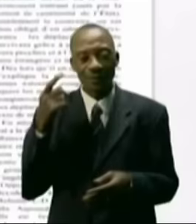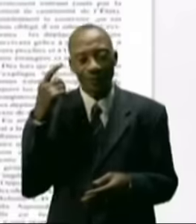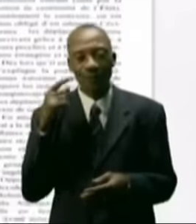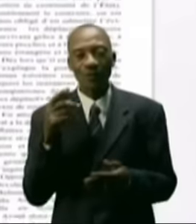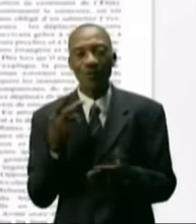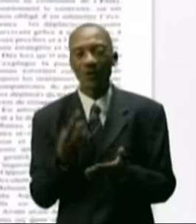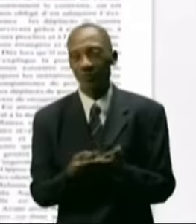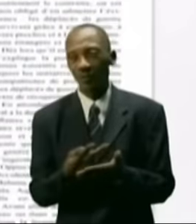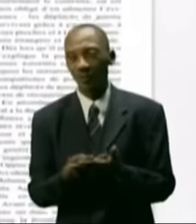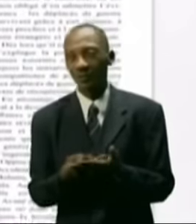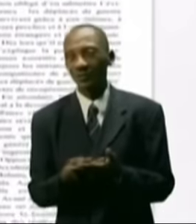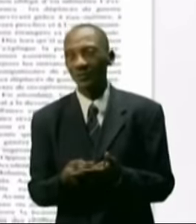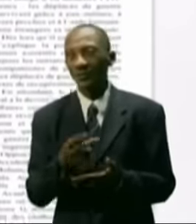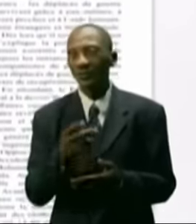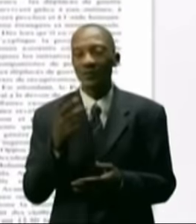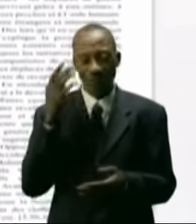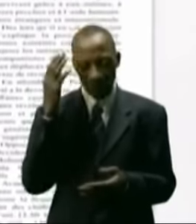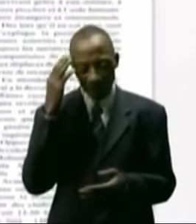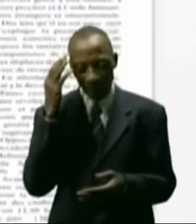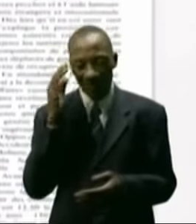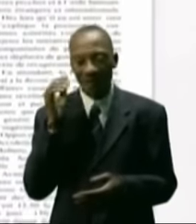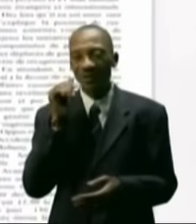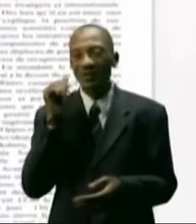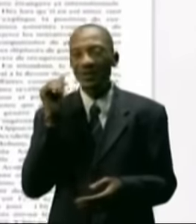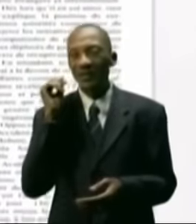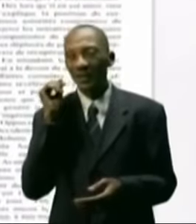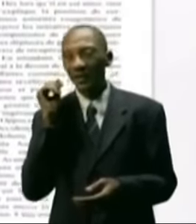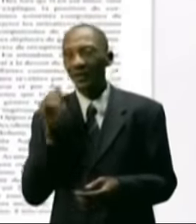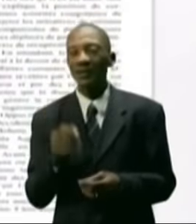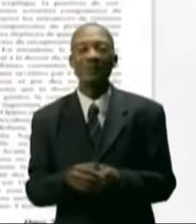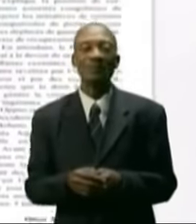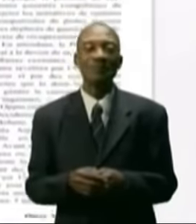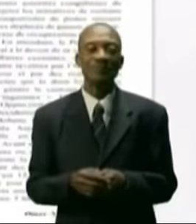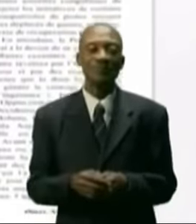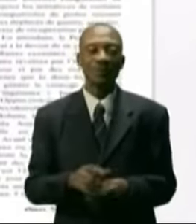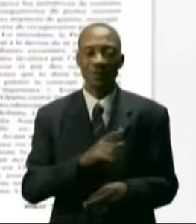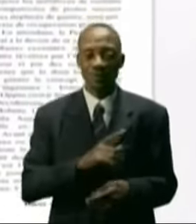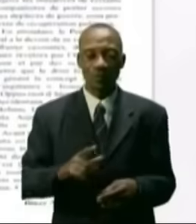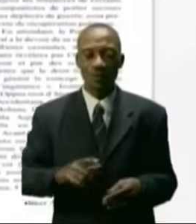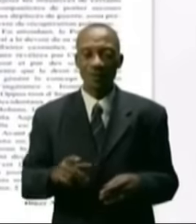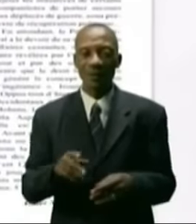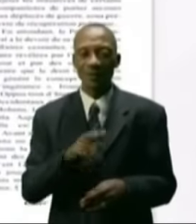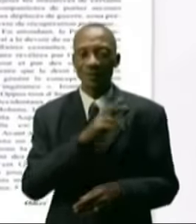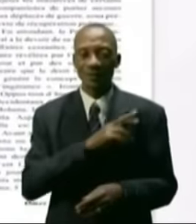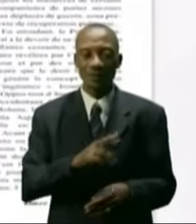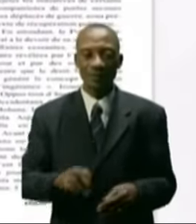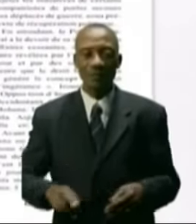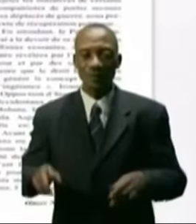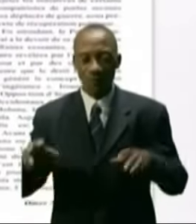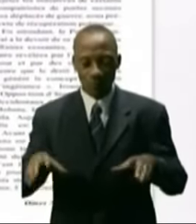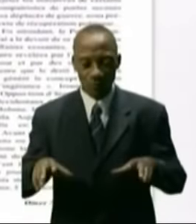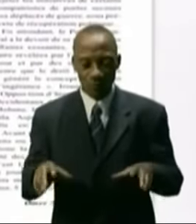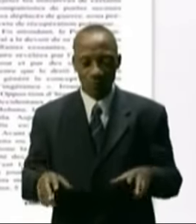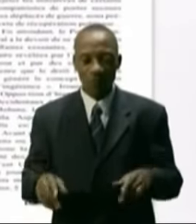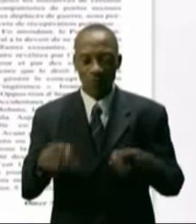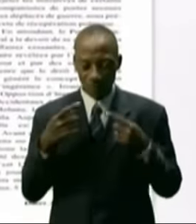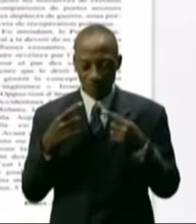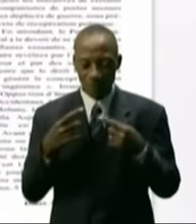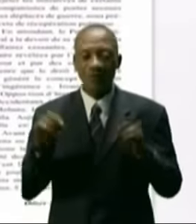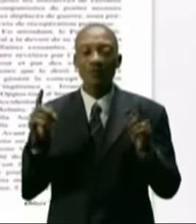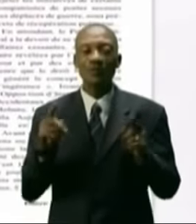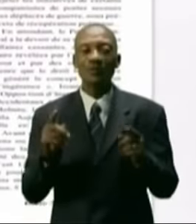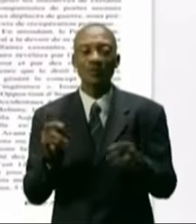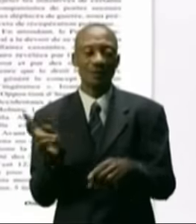0,6 $ américains, soit 150 francs congolais par an de l'aide du gouvernement congolais en 4 ans. Pour le journal,